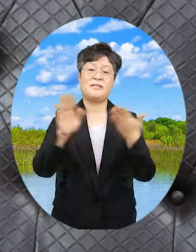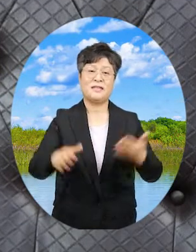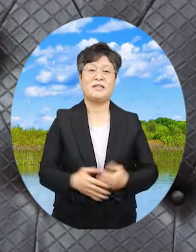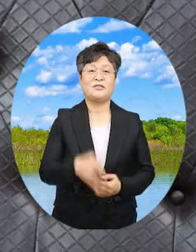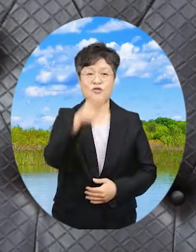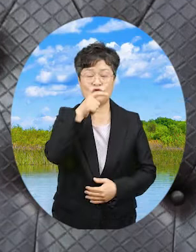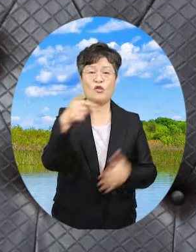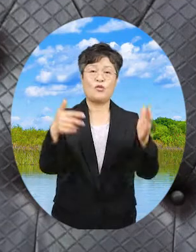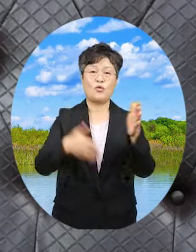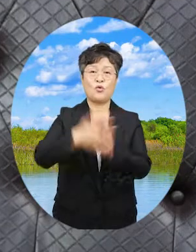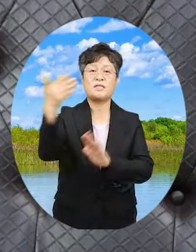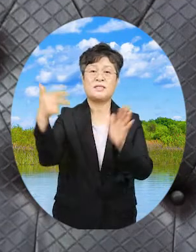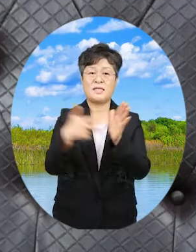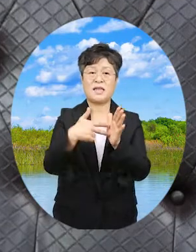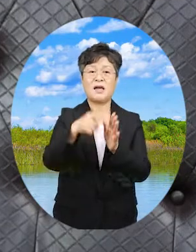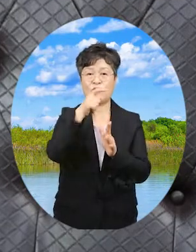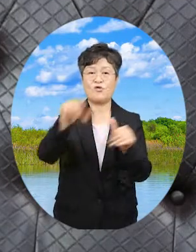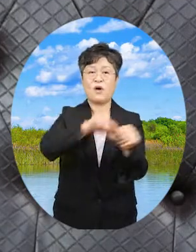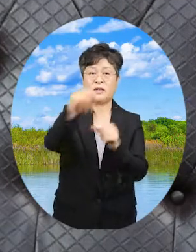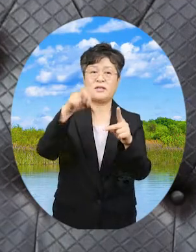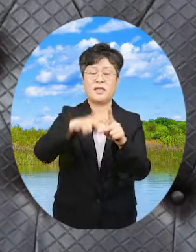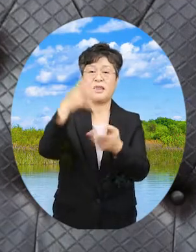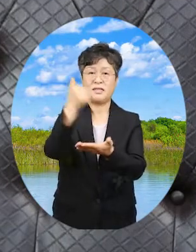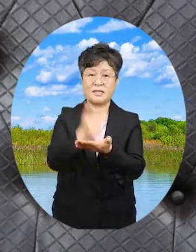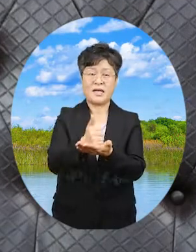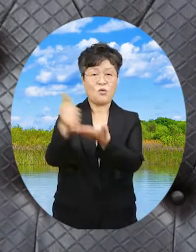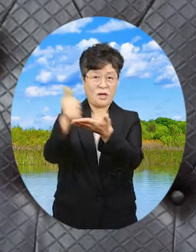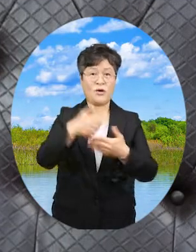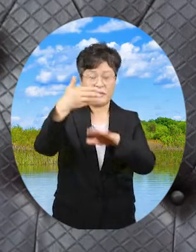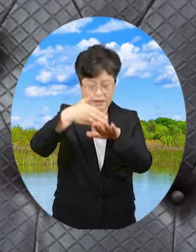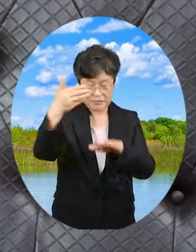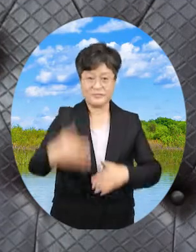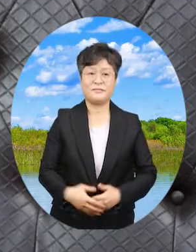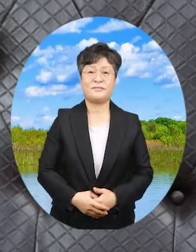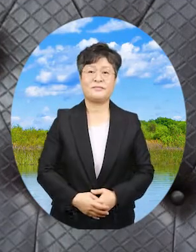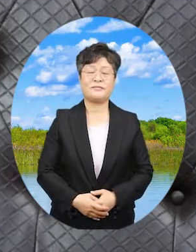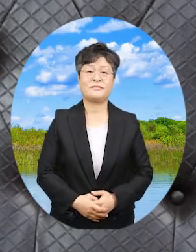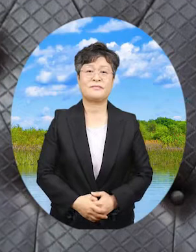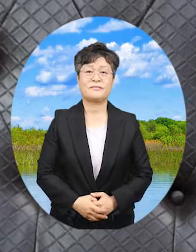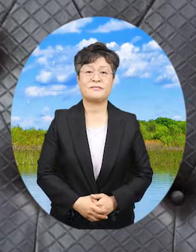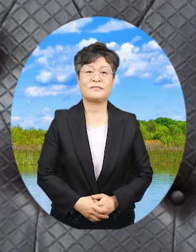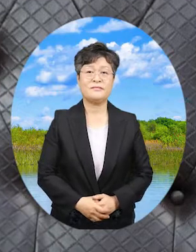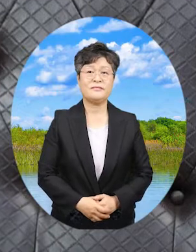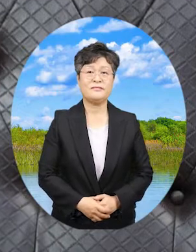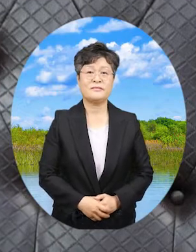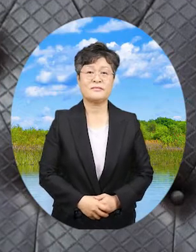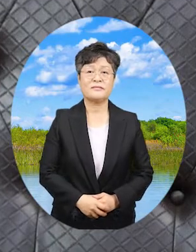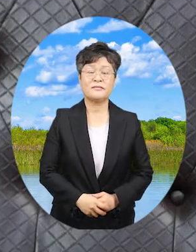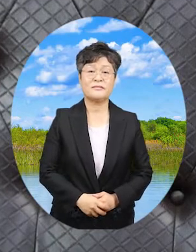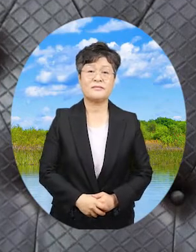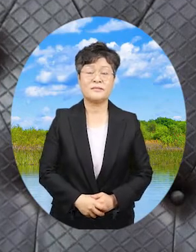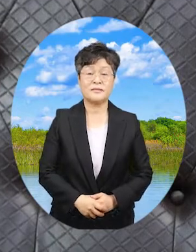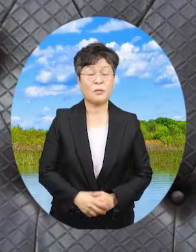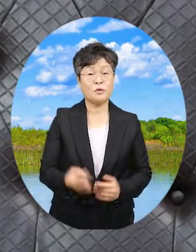있었습니다. 주로 이제 수원의 4대 하천이라든지 또 4대 호소에 대한 수질이라든지 또 주민 참여 프로그램 또 식생과 생태계에 대한